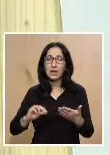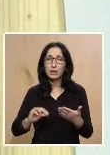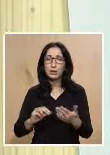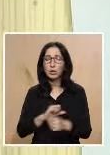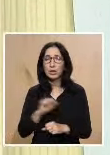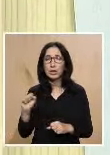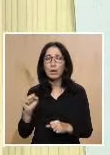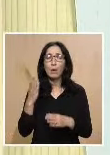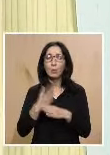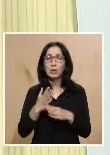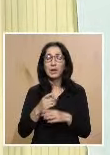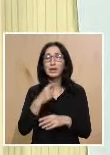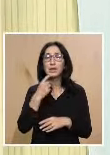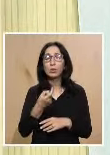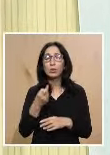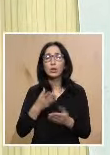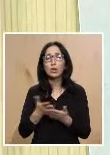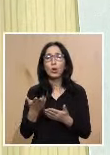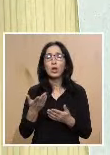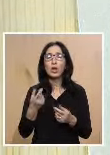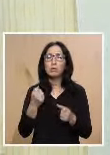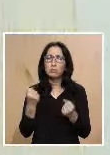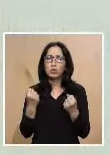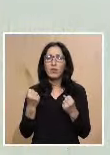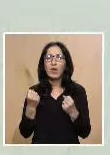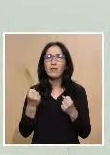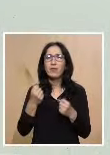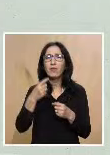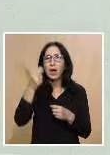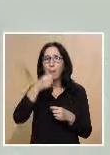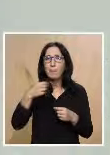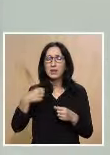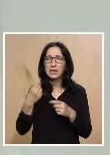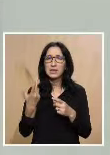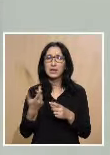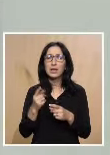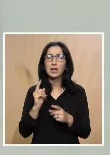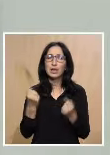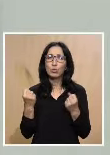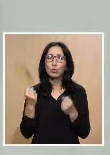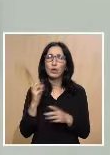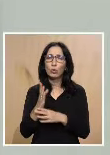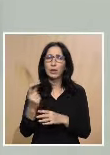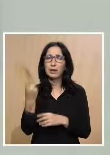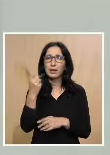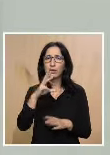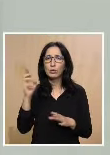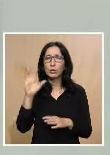и последните си години той прекарва в манастира Седемте престола, където и умира през 1958